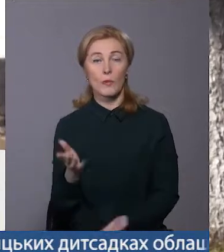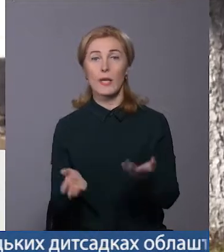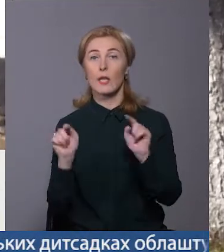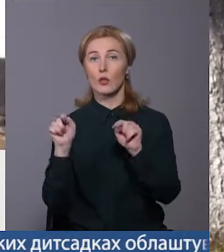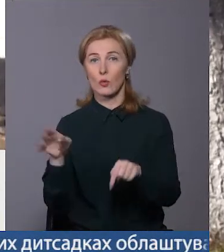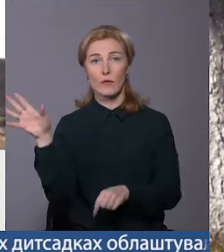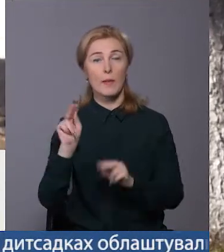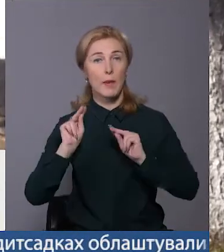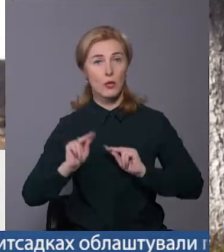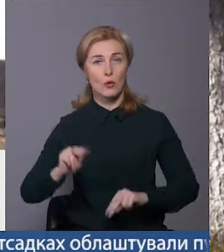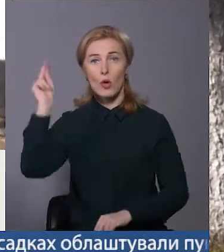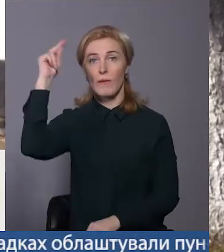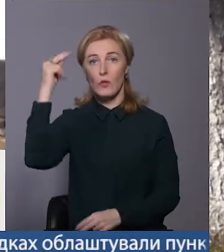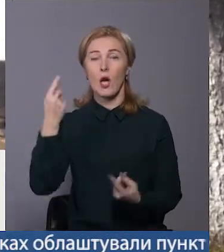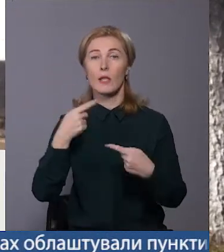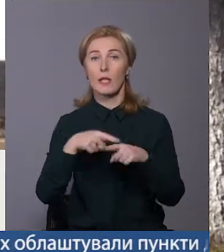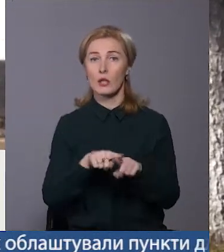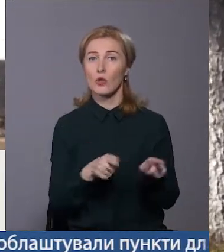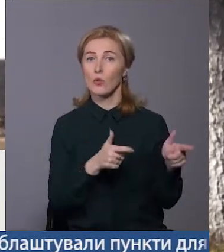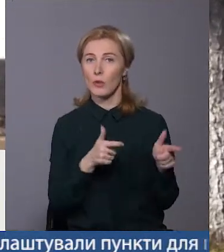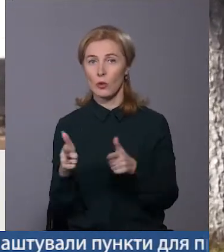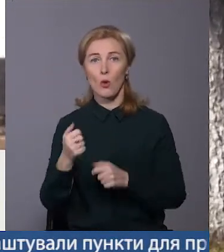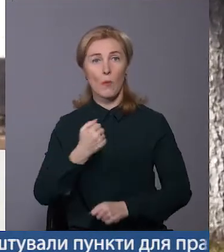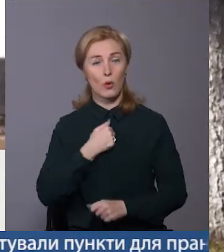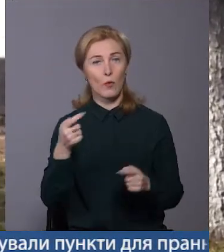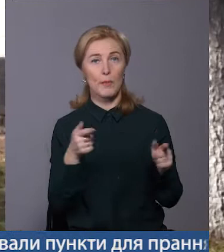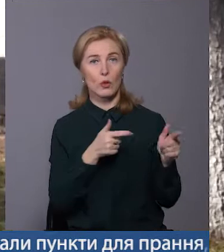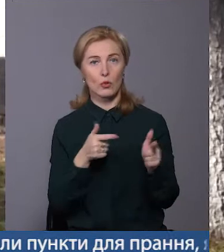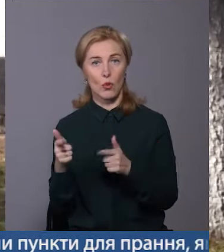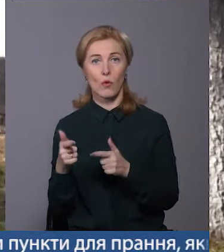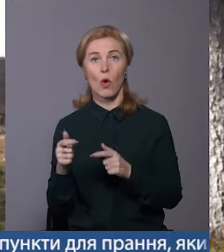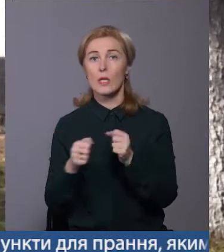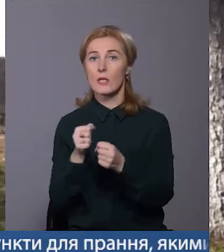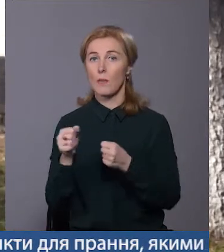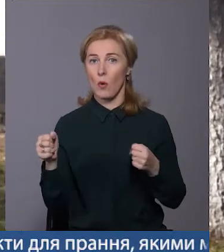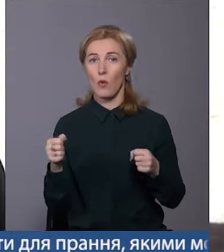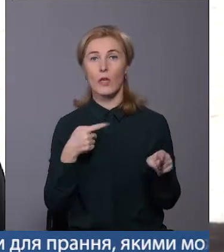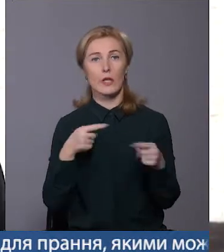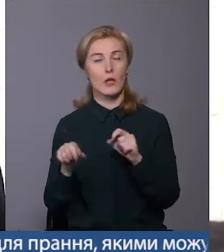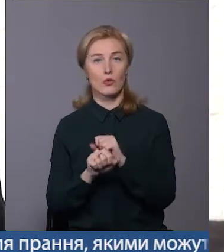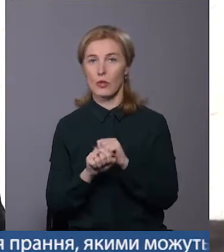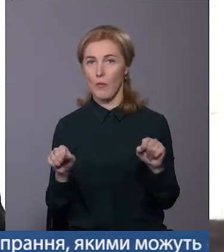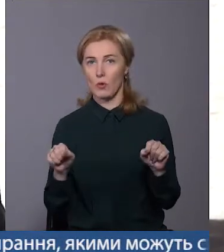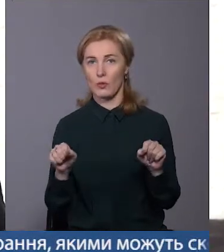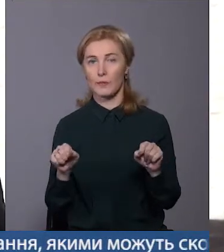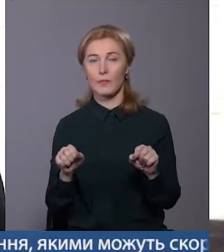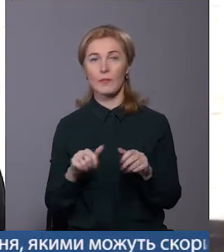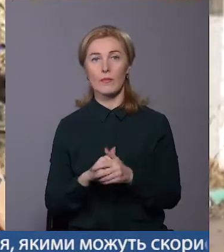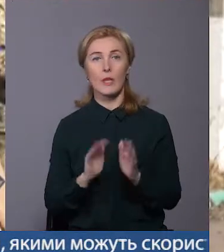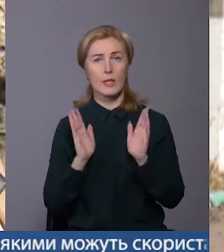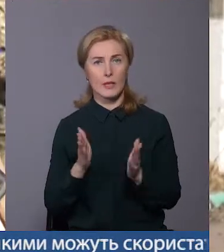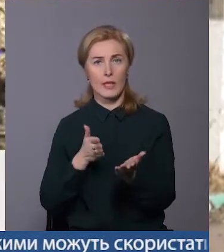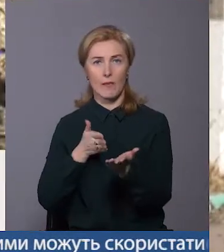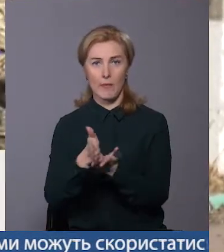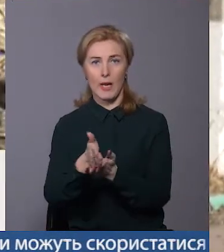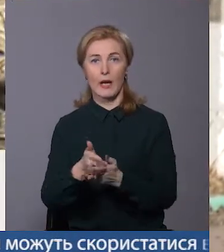працюють, вивчають тактичну підготовку, бойову підготовку, зброю, бо інакше не можна. Ні кроку назад, тільки вперед.